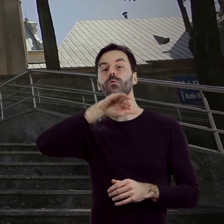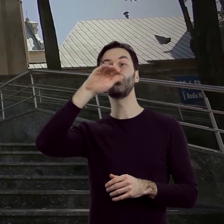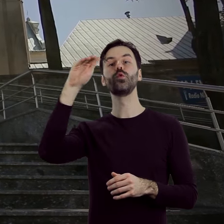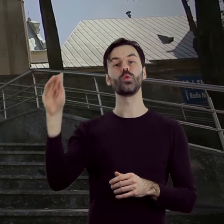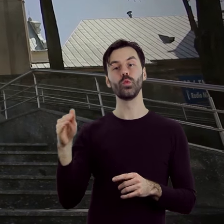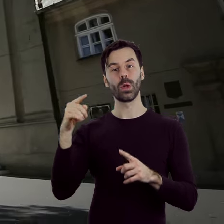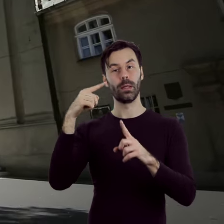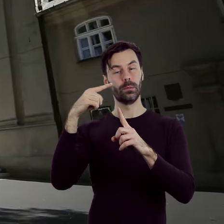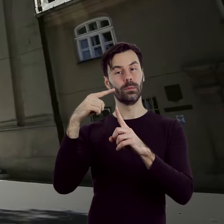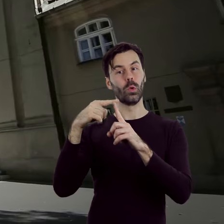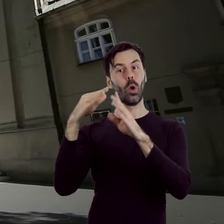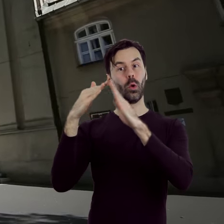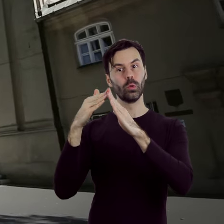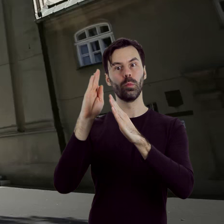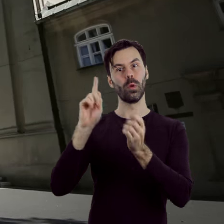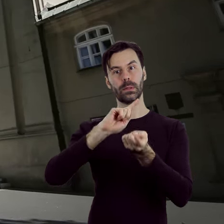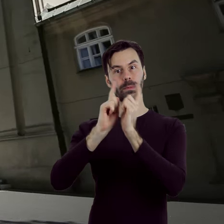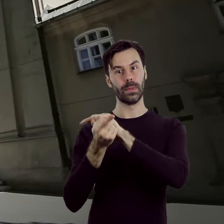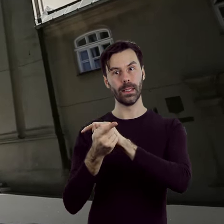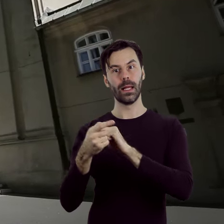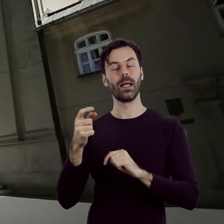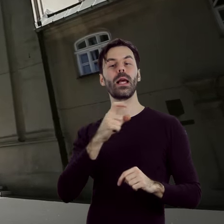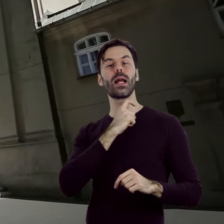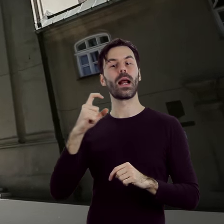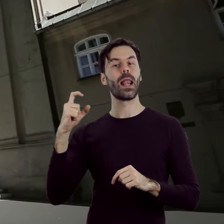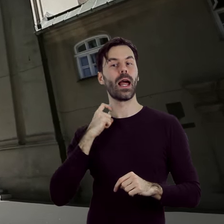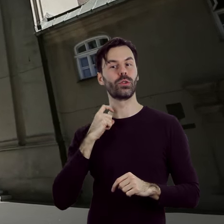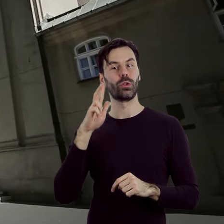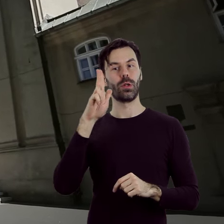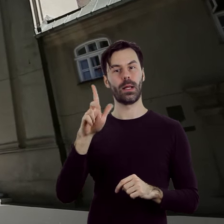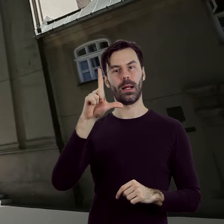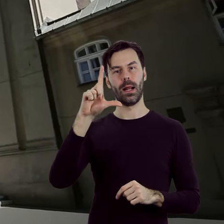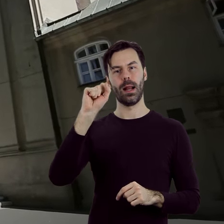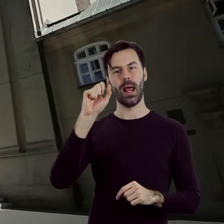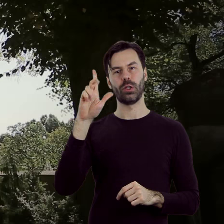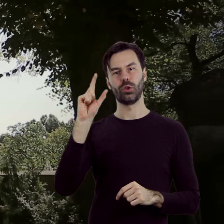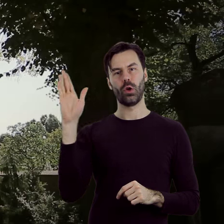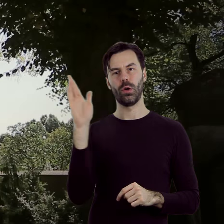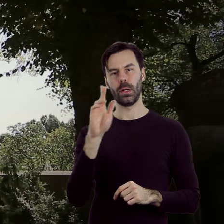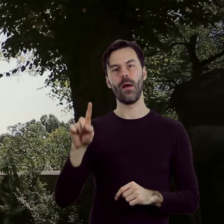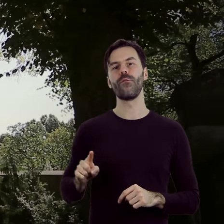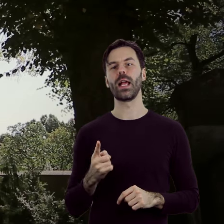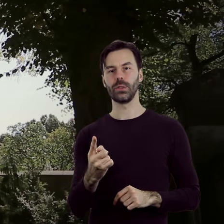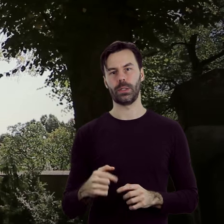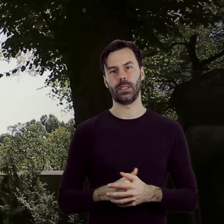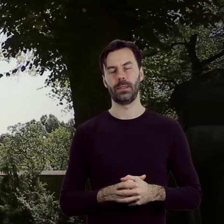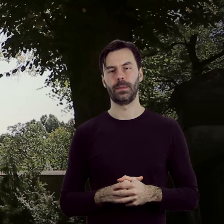na wzgórzu nad Łagiewniczanką powstał na przełomie XVII i XVIII wieku klasztor